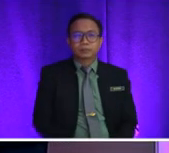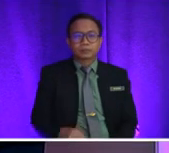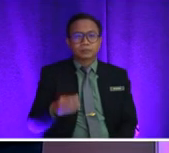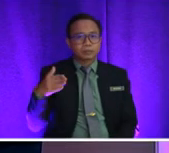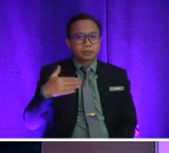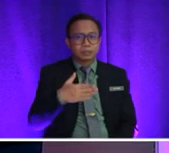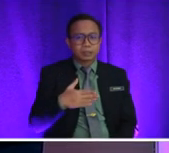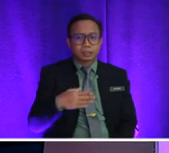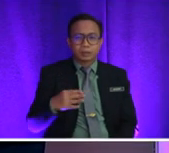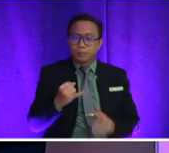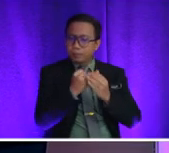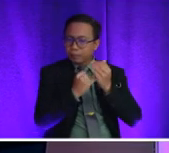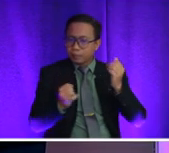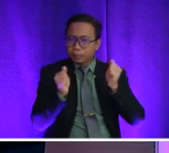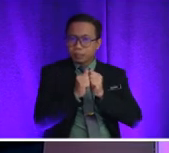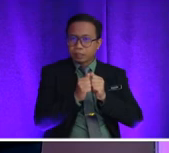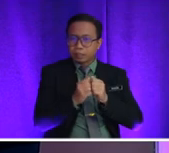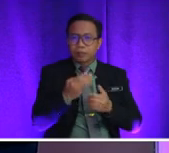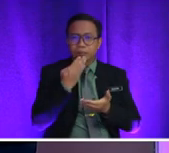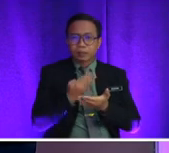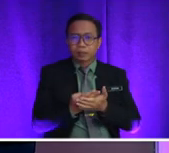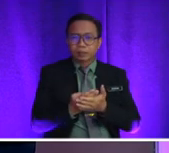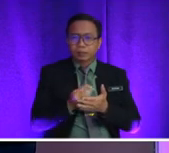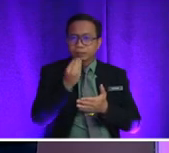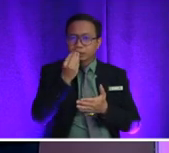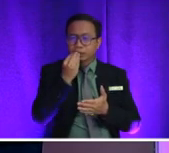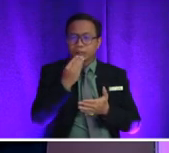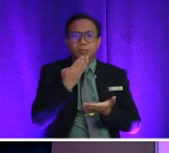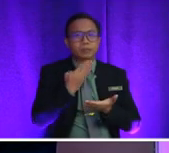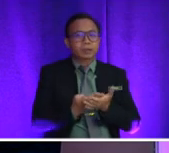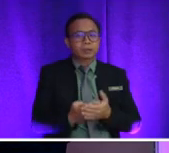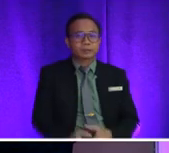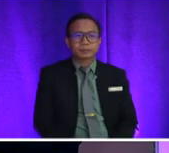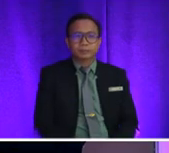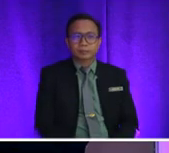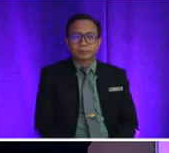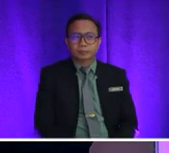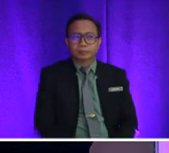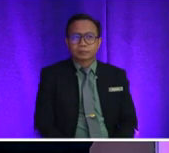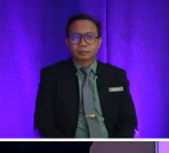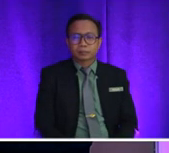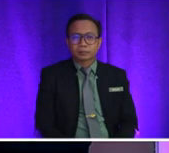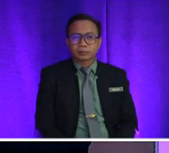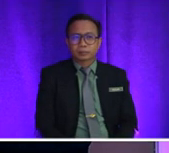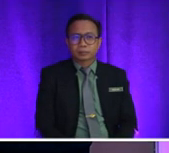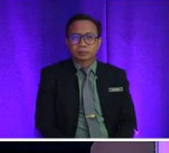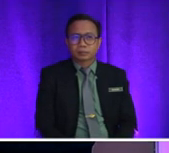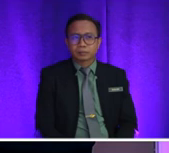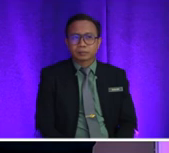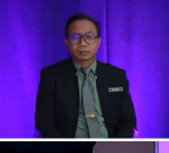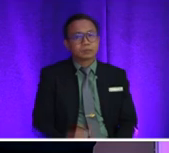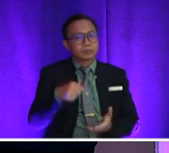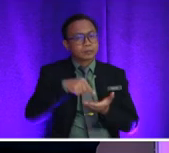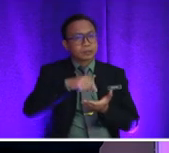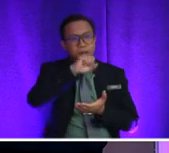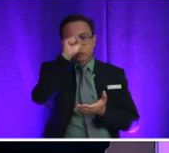dengan baik kita kena bagi dia satu makanan yang yang Baiklah oke baik oke oke Ini